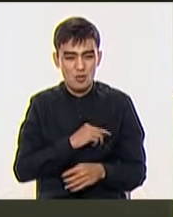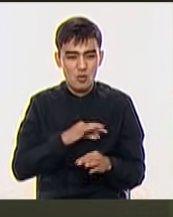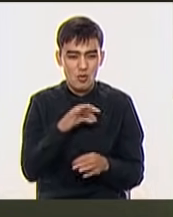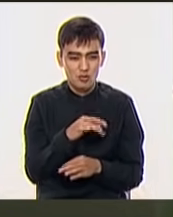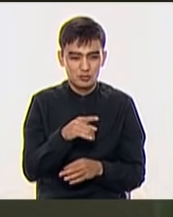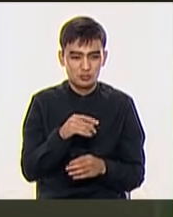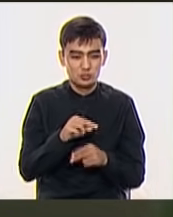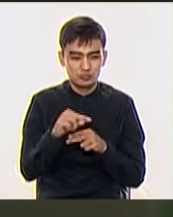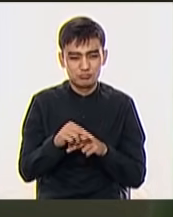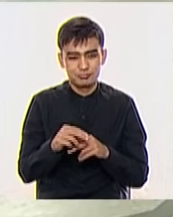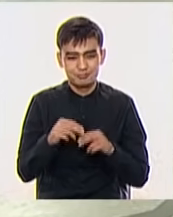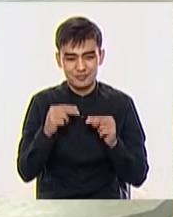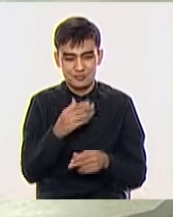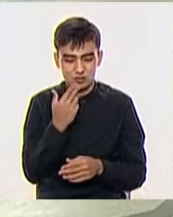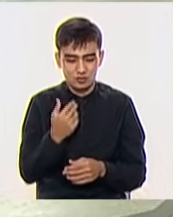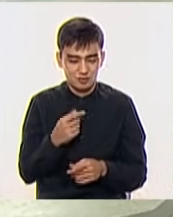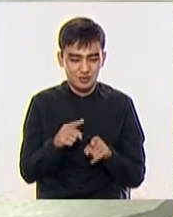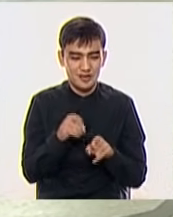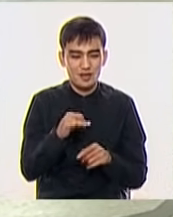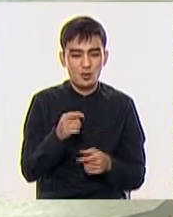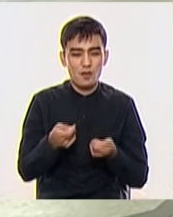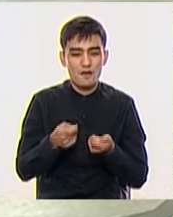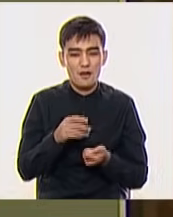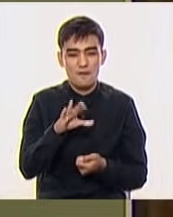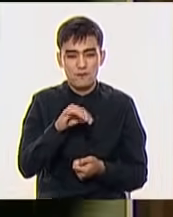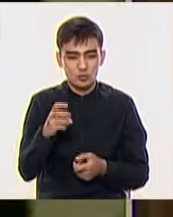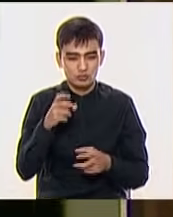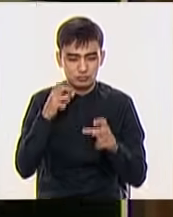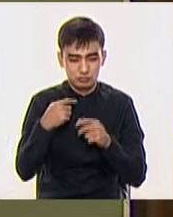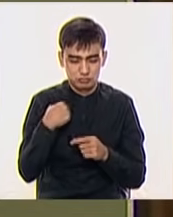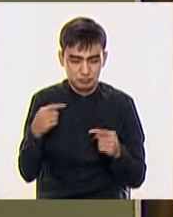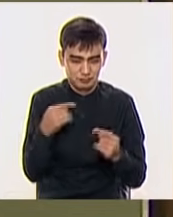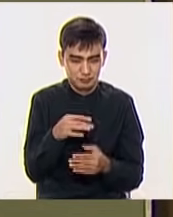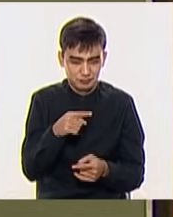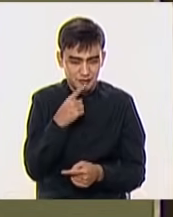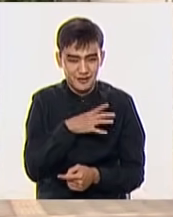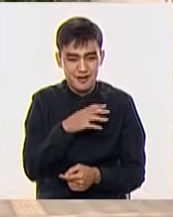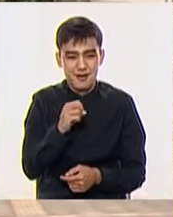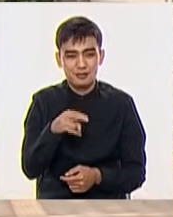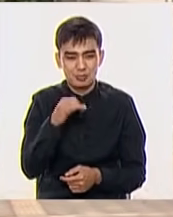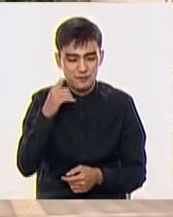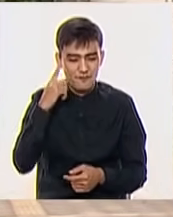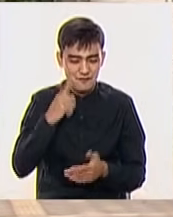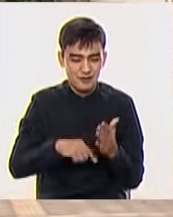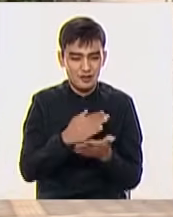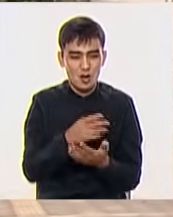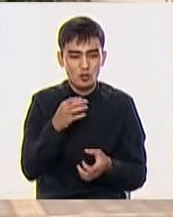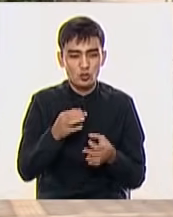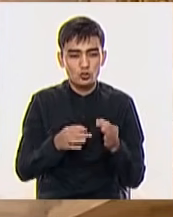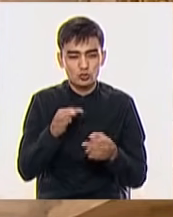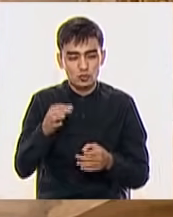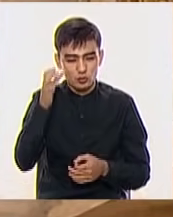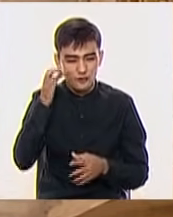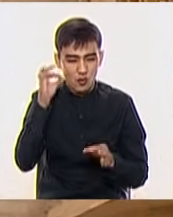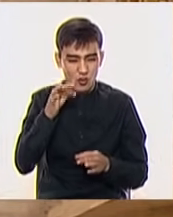они допускались к защите. Руководство вуза с таким положением дел не согласно. Администрация уверена, судить о уровне